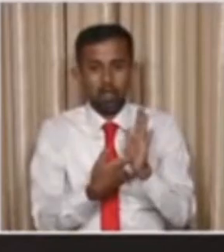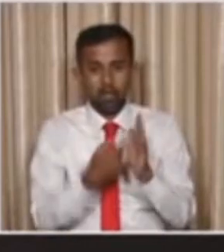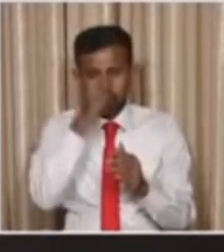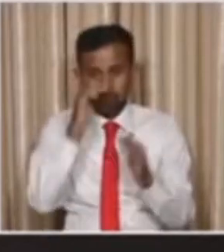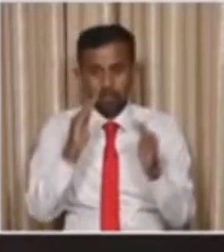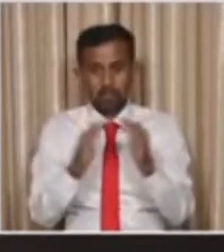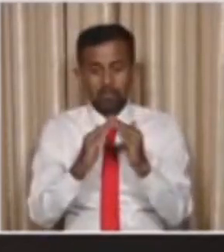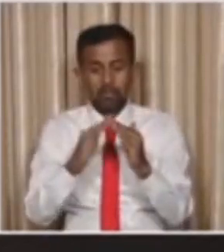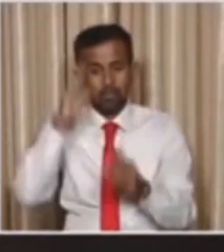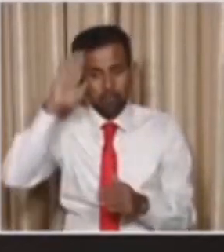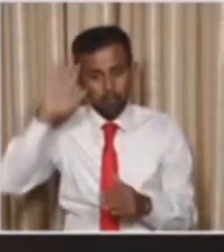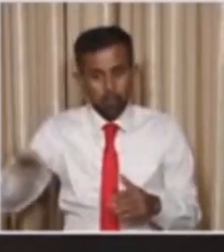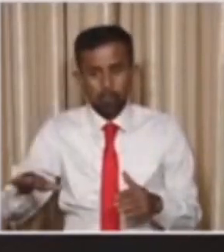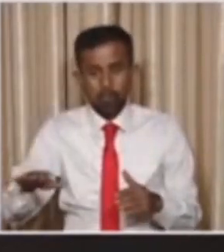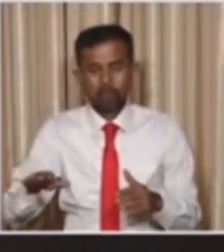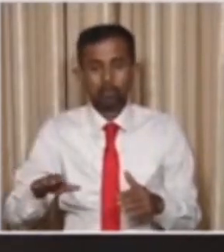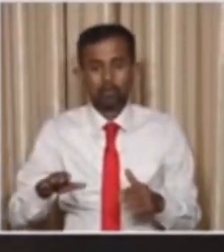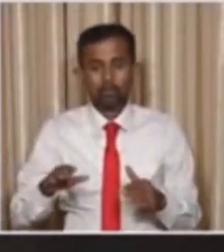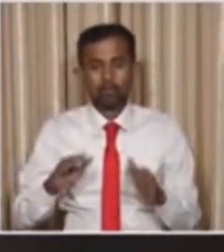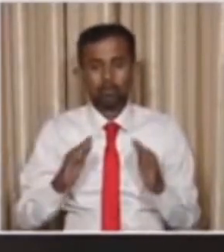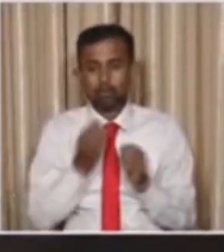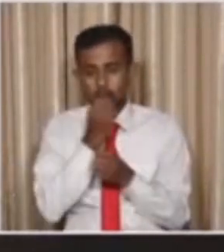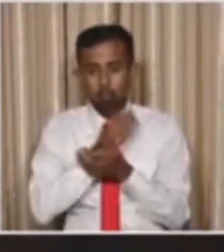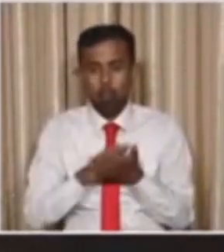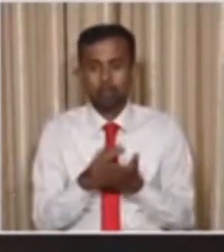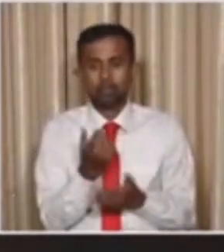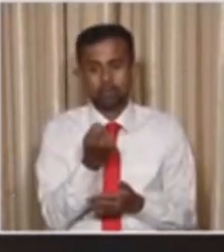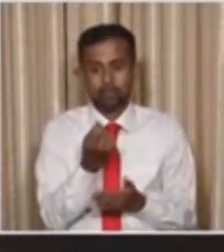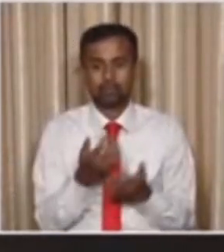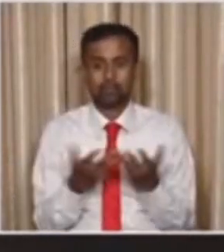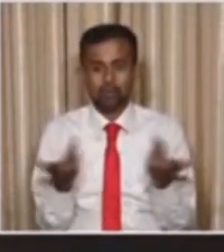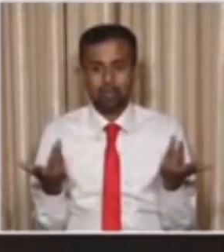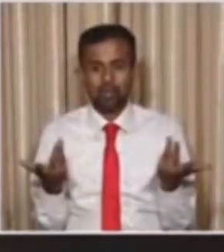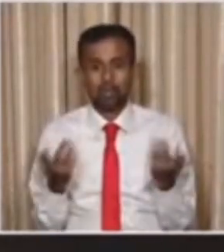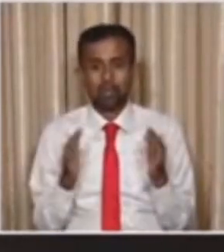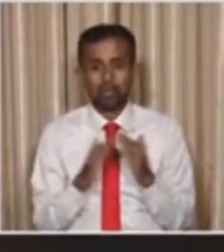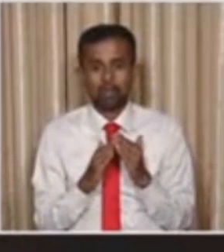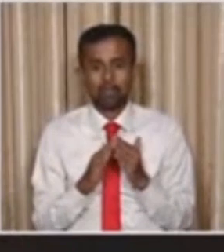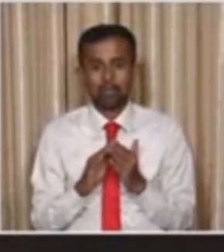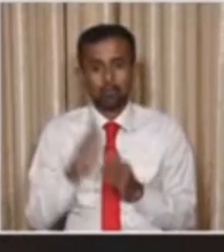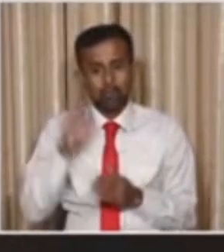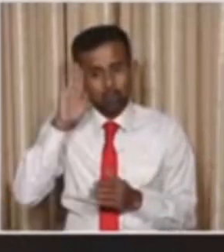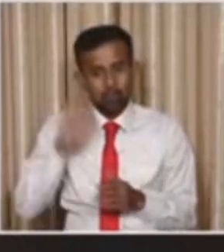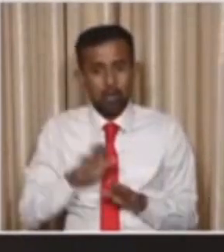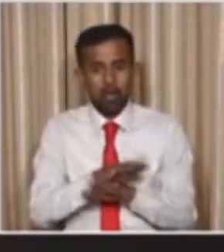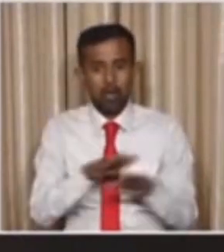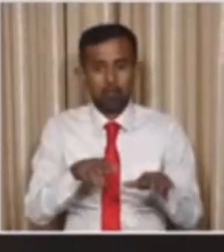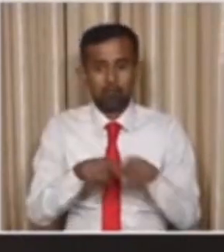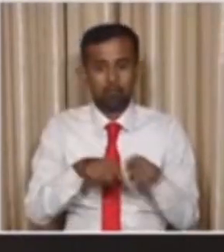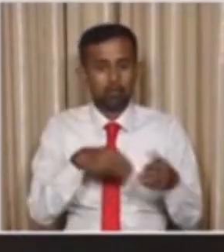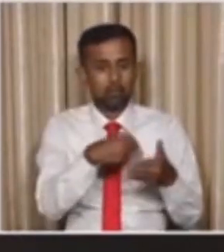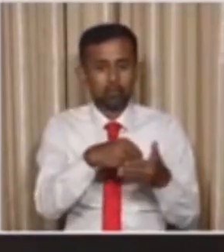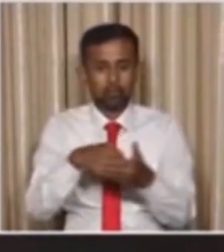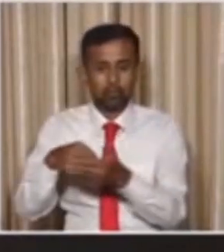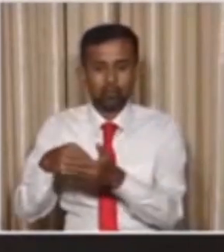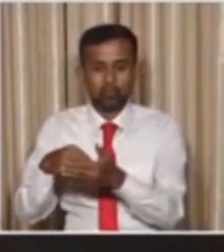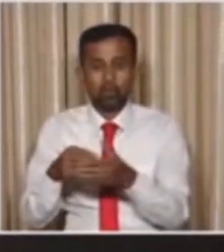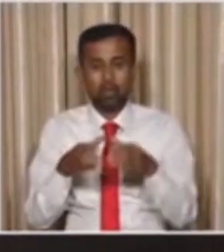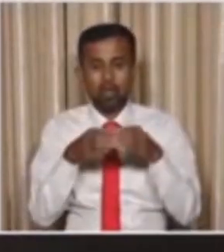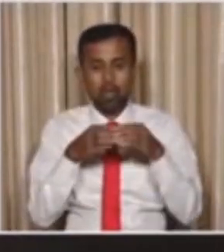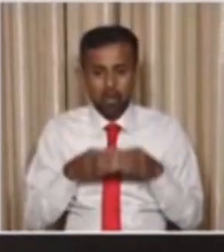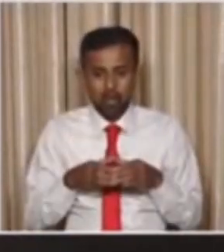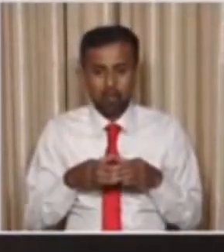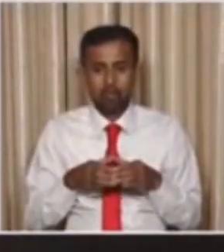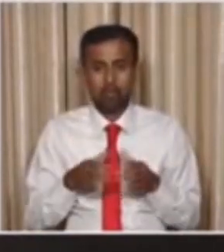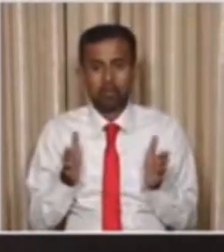ගෙදර නැවතිලා හිටියේ ඉන්න තැනක් නැහැ හෝටල් වල ඉන්න සල්ලි තිබුණේ නැහැ ගෙදර තියාගෙන ළමයි ටික වගේ හදපු කණ්ඩායමක්